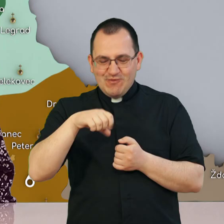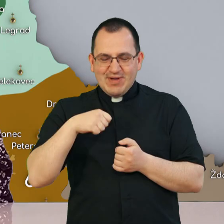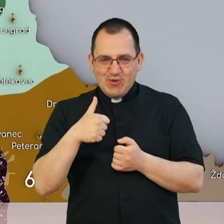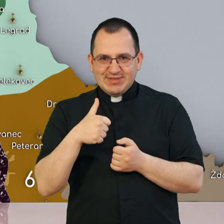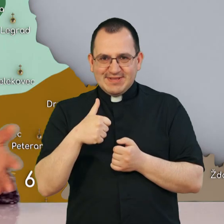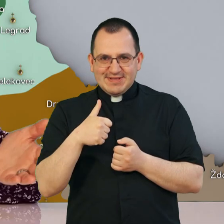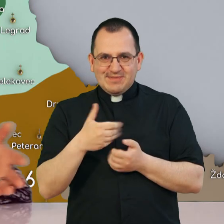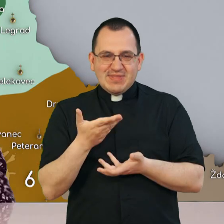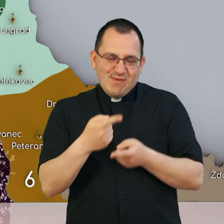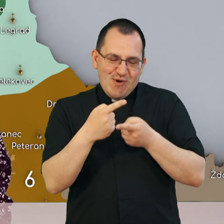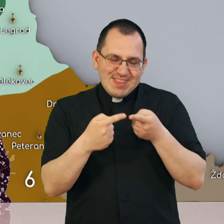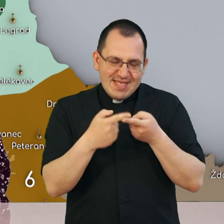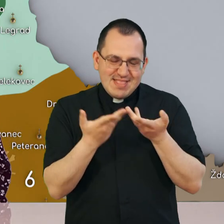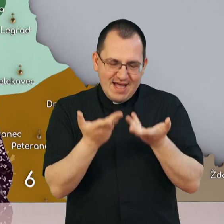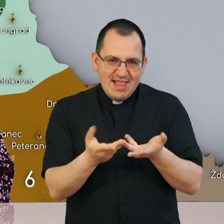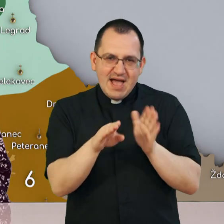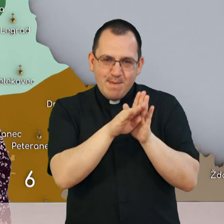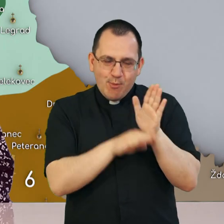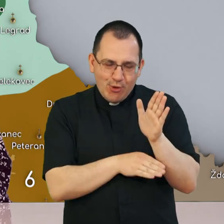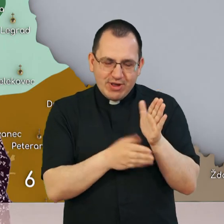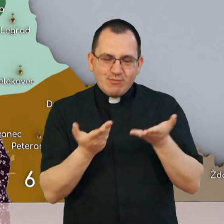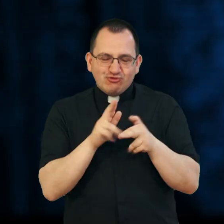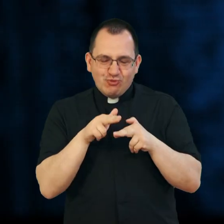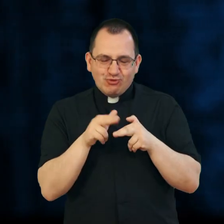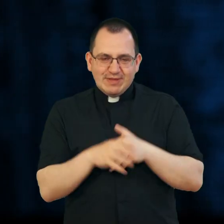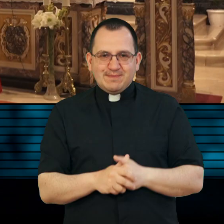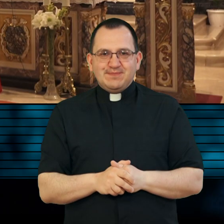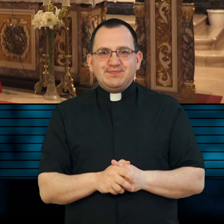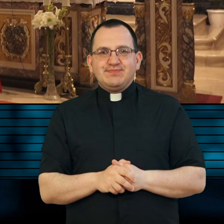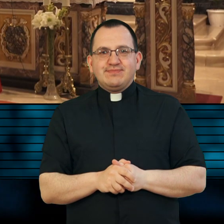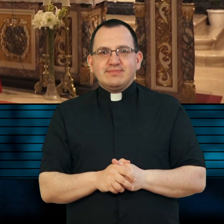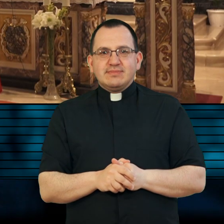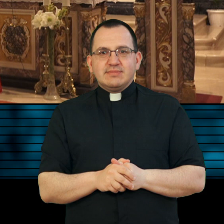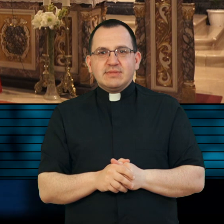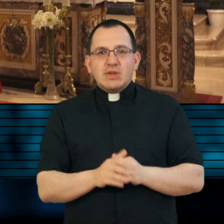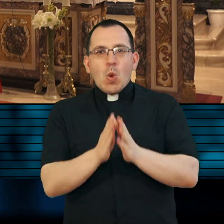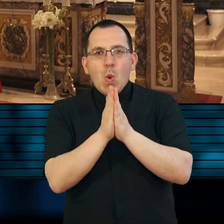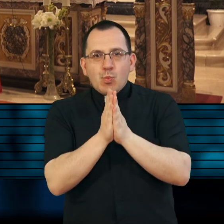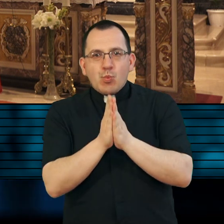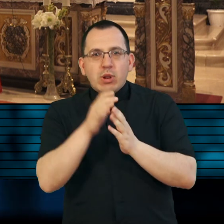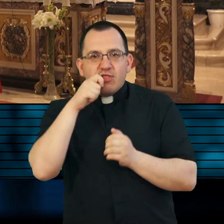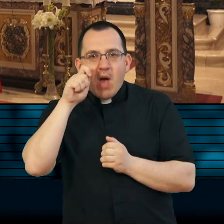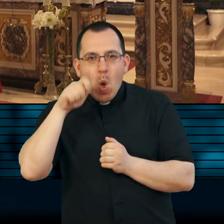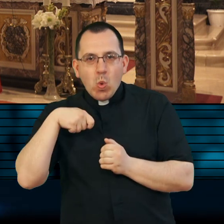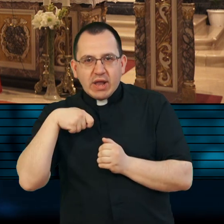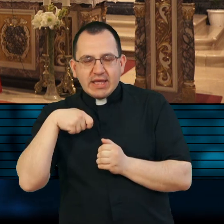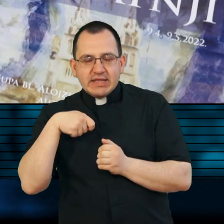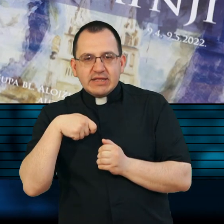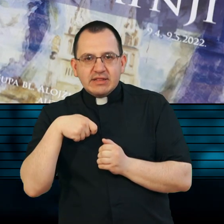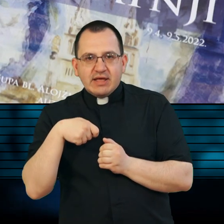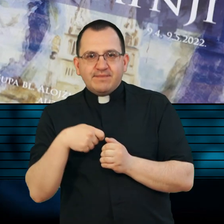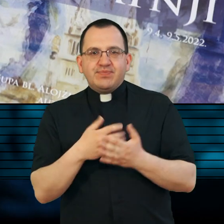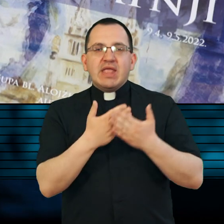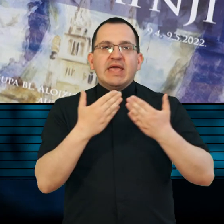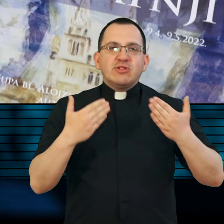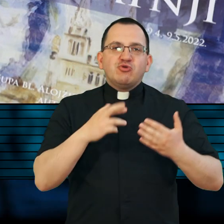u emisiji. Evo kratkog pregleda sadržaja. Moleben za Ukrajinu u Varaždinskim Toplicama.